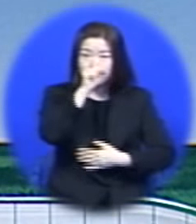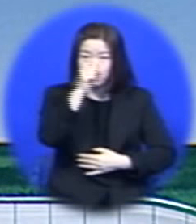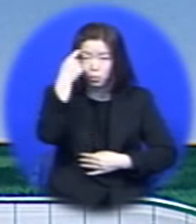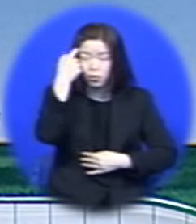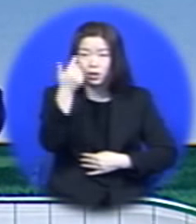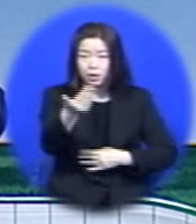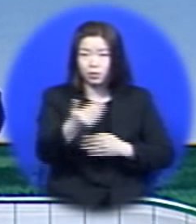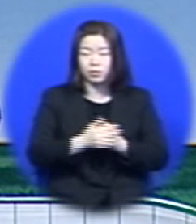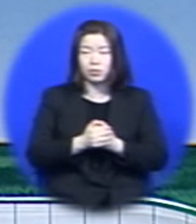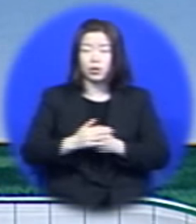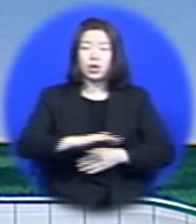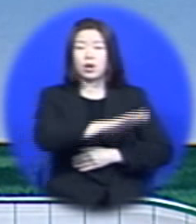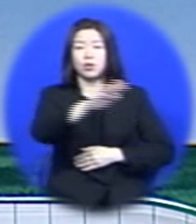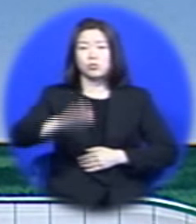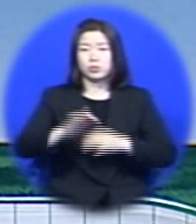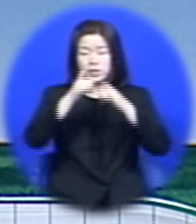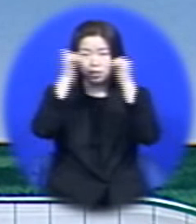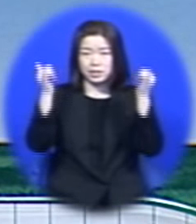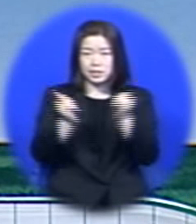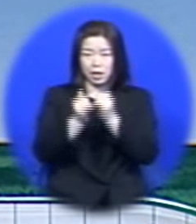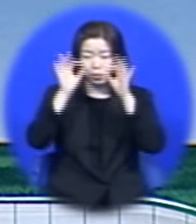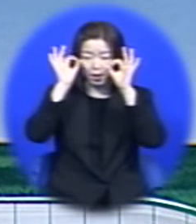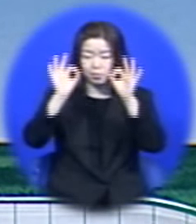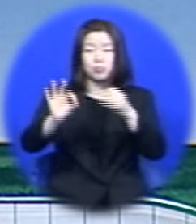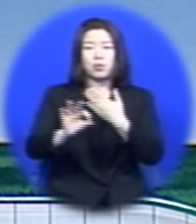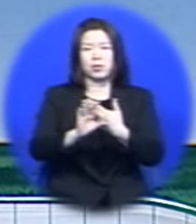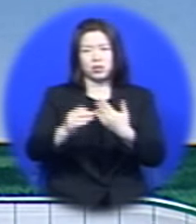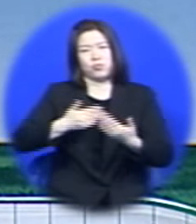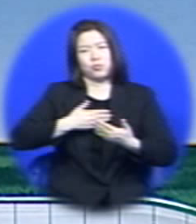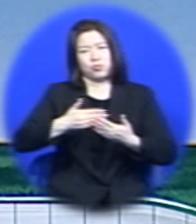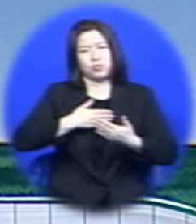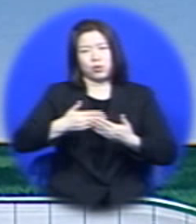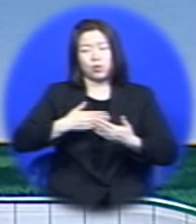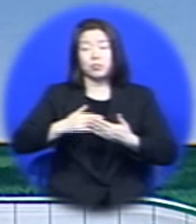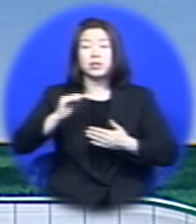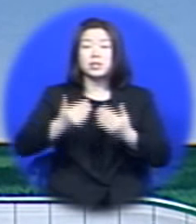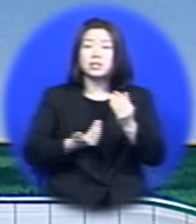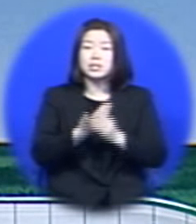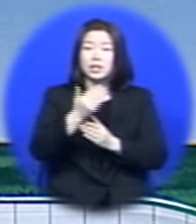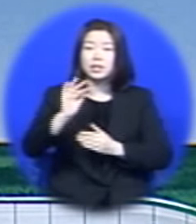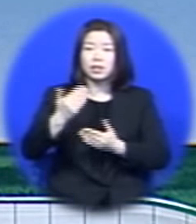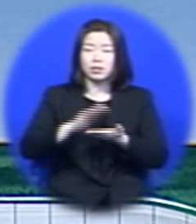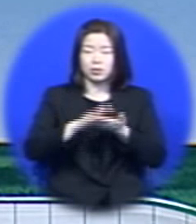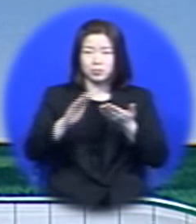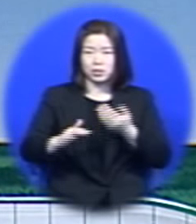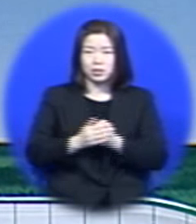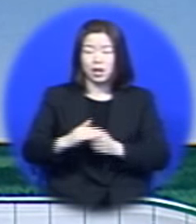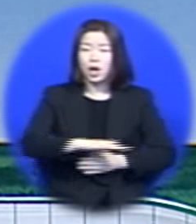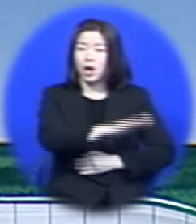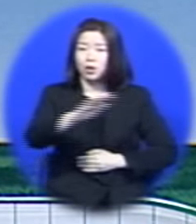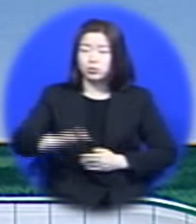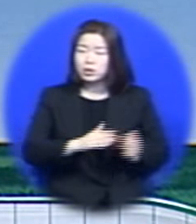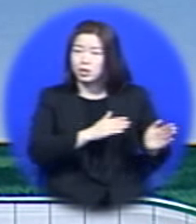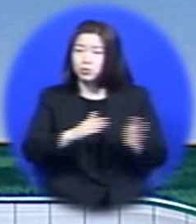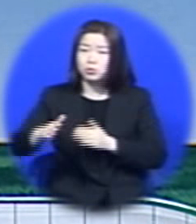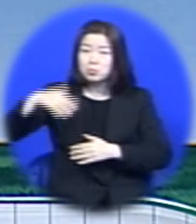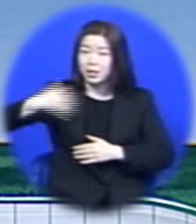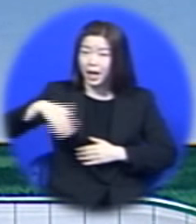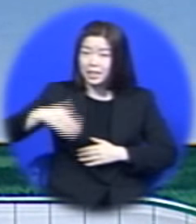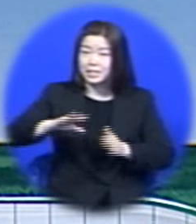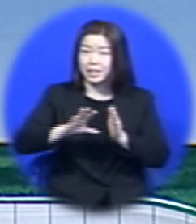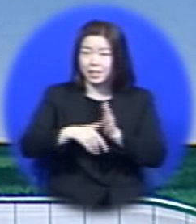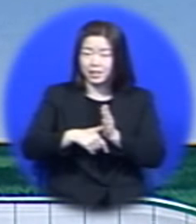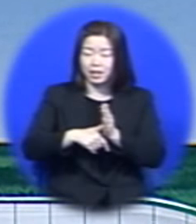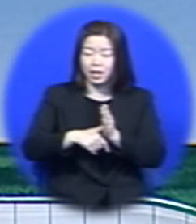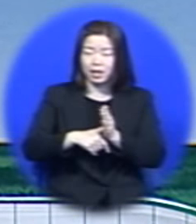우리 사회를 보면 두려움이 생깁니다. 우리가 준비 안 된 상태에서